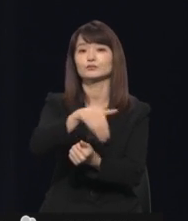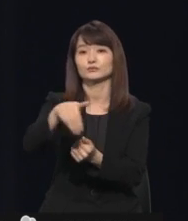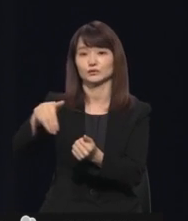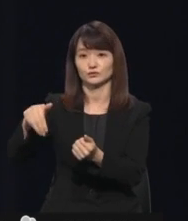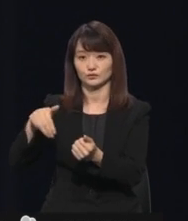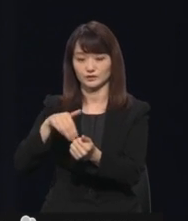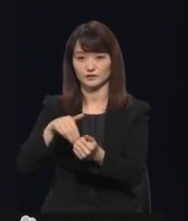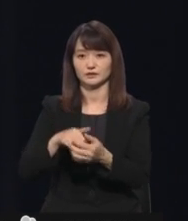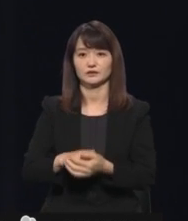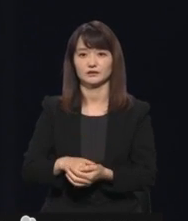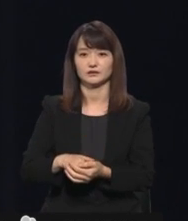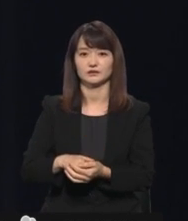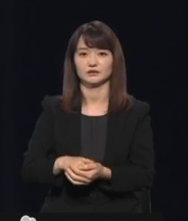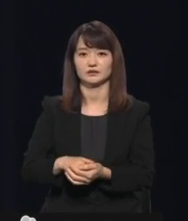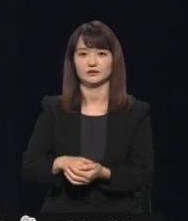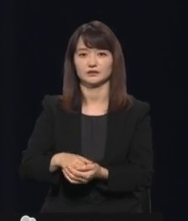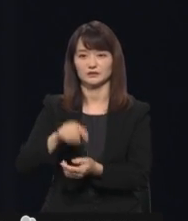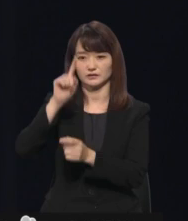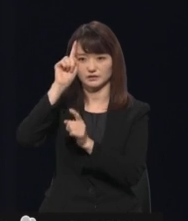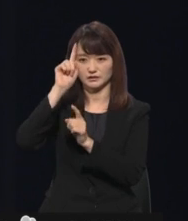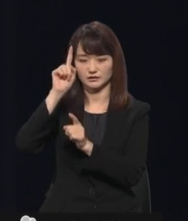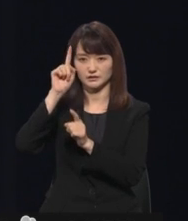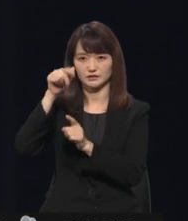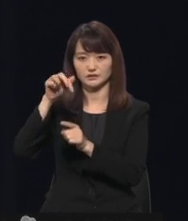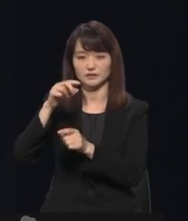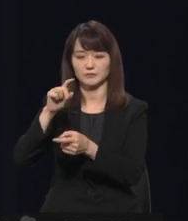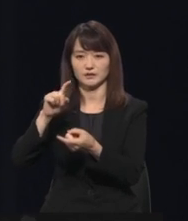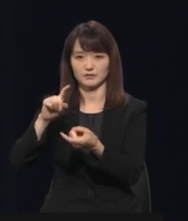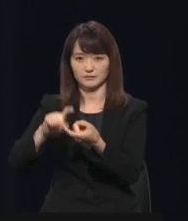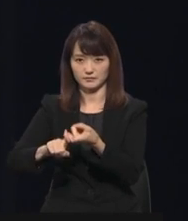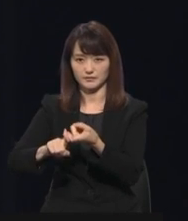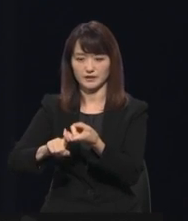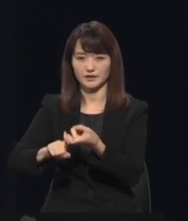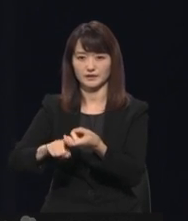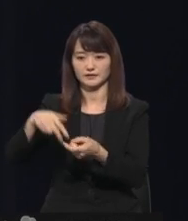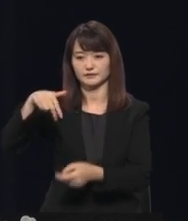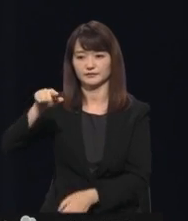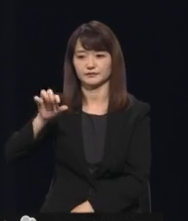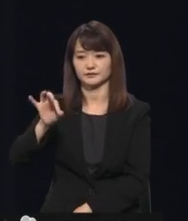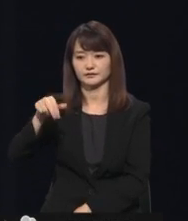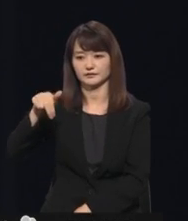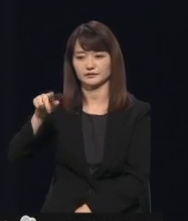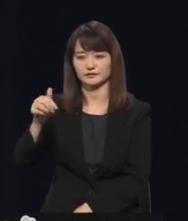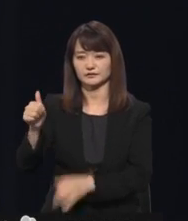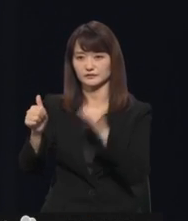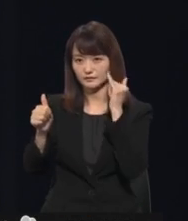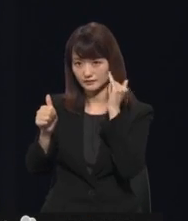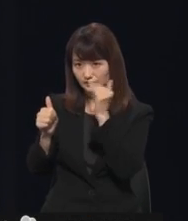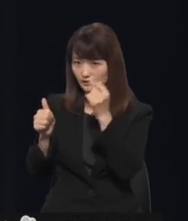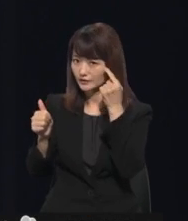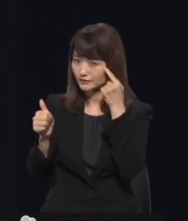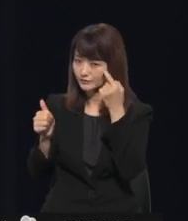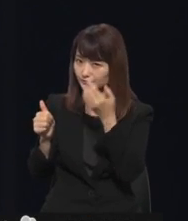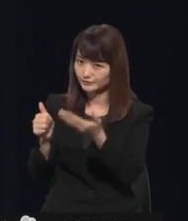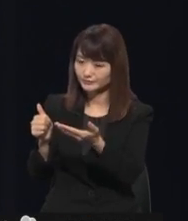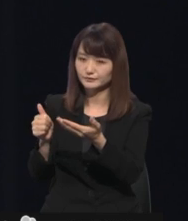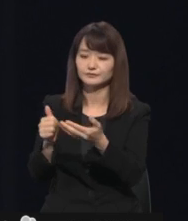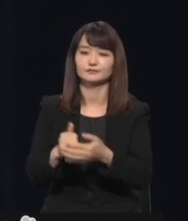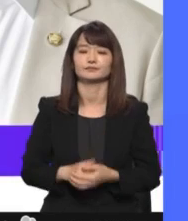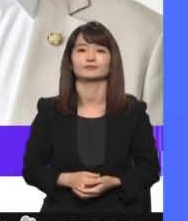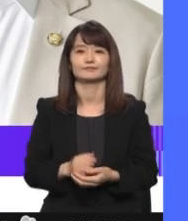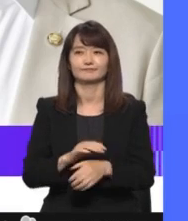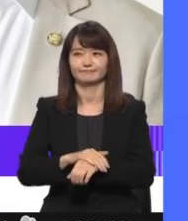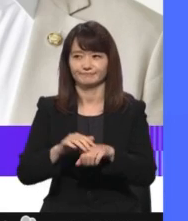친 명 계 로 분류돼 주장 경태 원을 전화를 연결해 몇 가지를 물어 보도록 하겠습니다 너님 나 계시죠